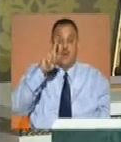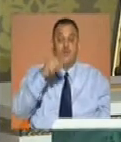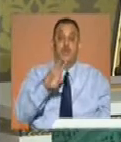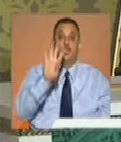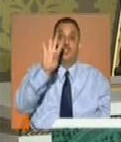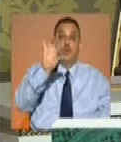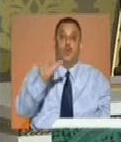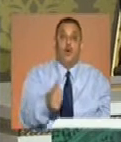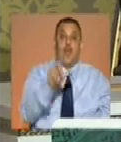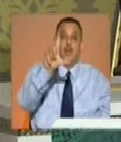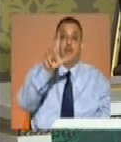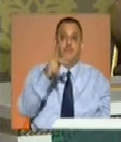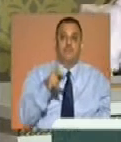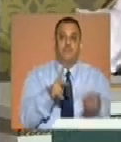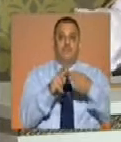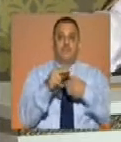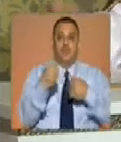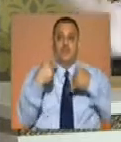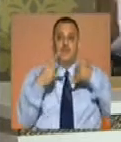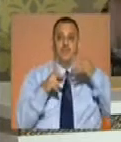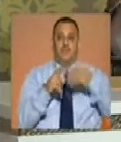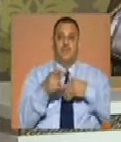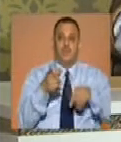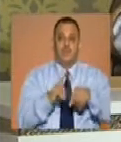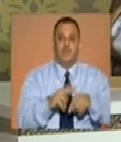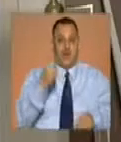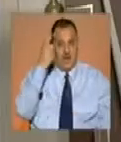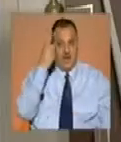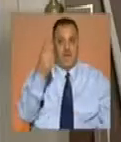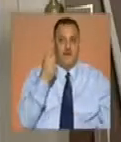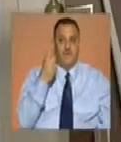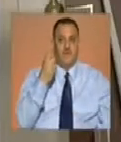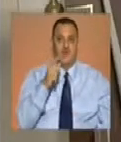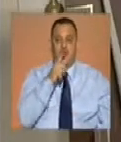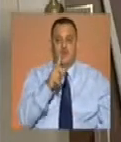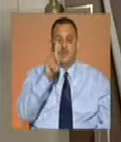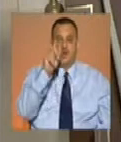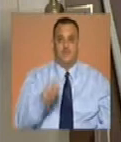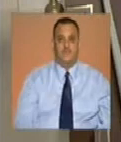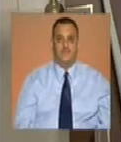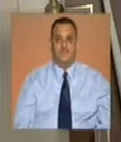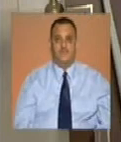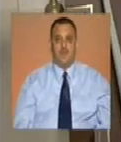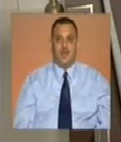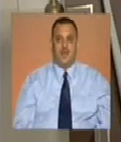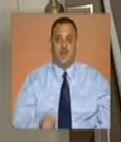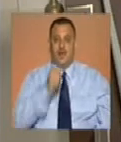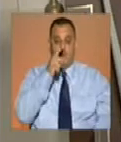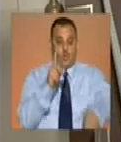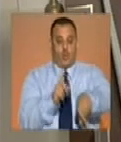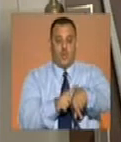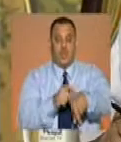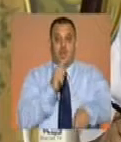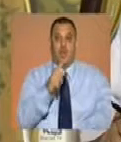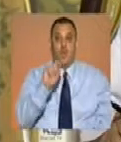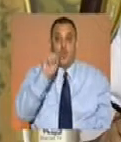مثلا، يعني توصلنا منهم ستة شوارف. ايوه. طيب راحت العم، فهمت يعني سؤال اخت نواره بالجمله. اسمحوا لنا لان الوقت ادركنا. بالنسبه